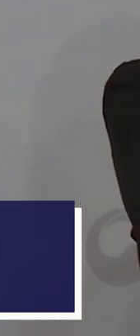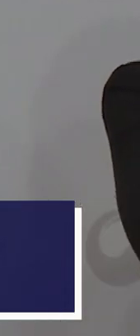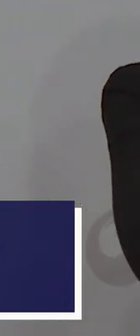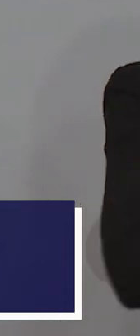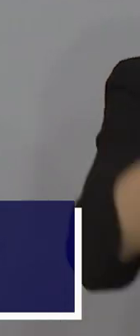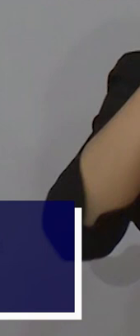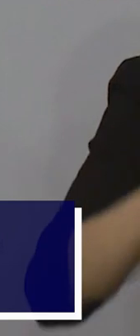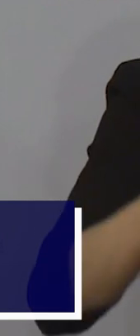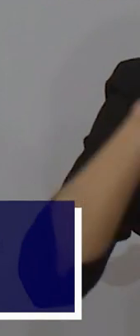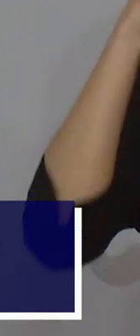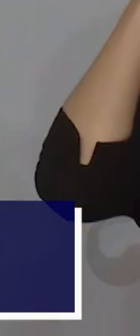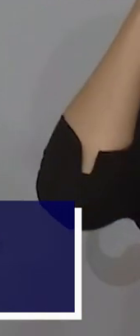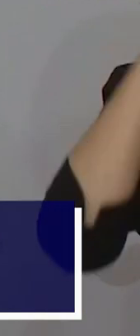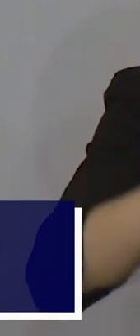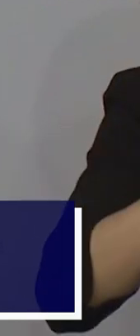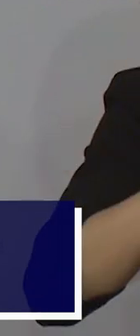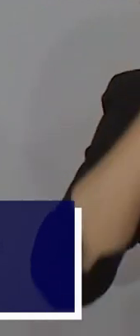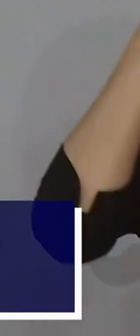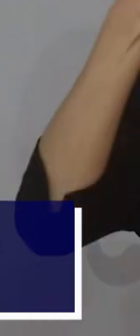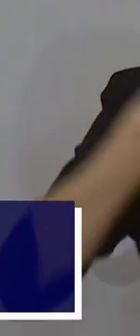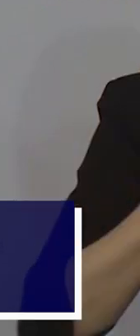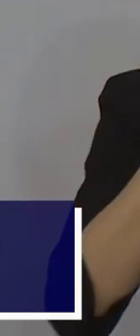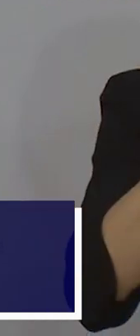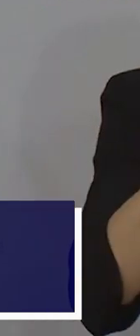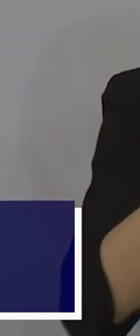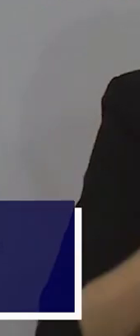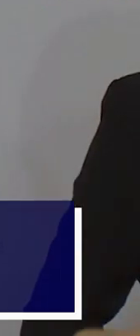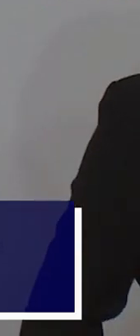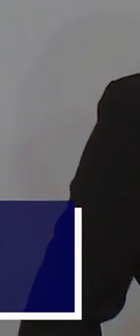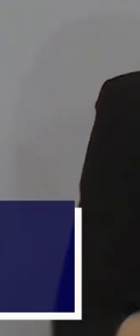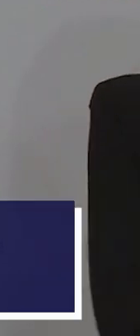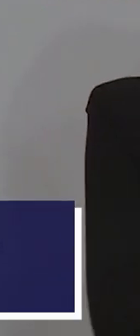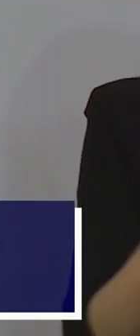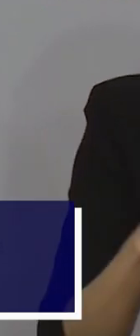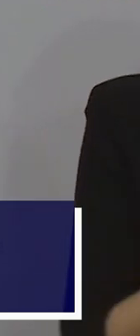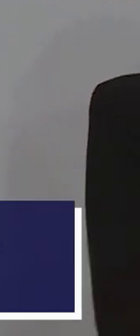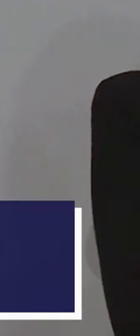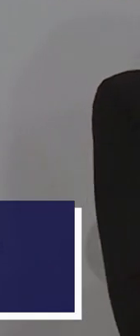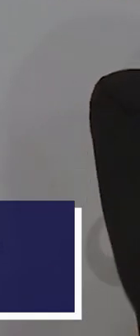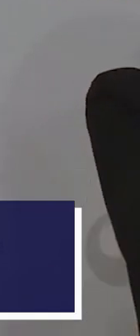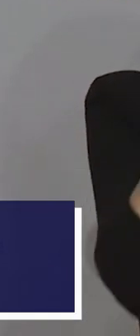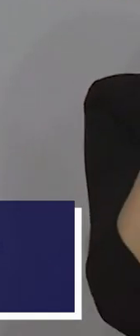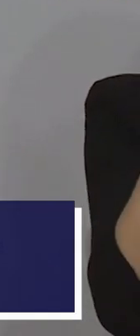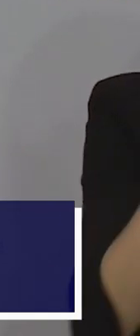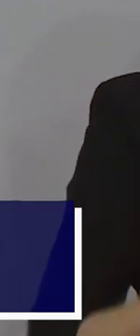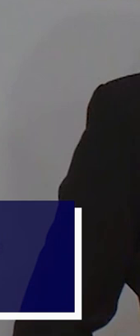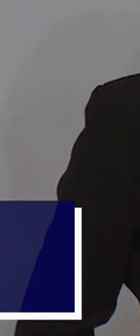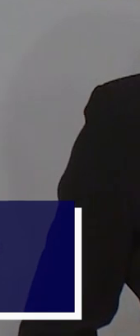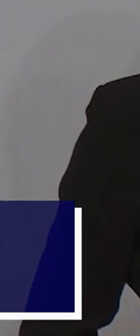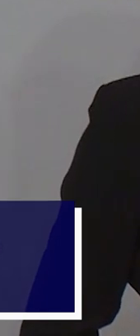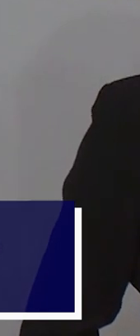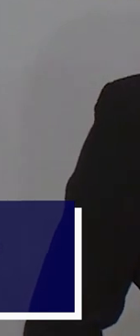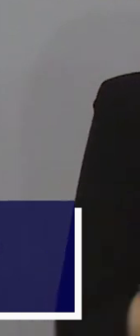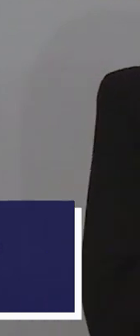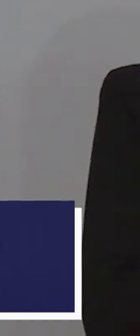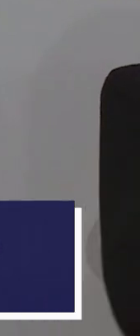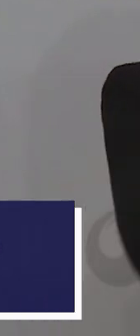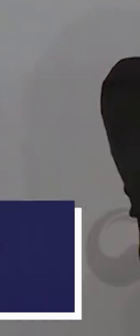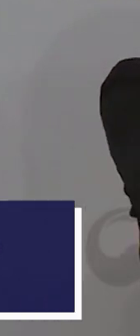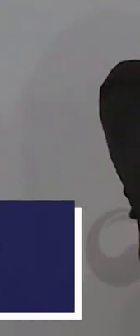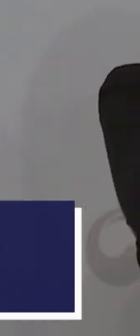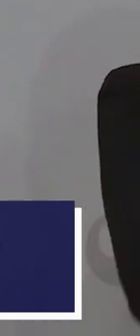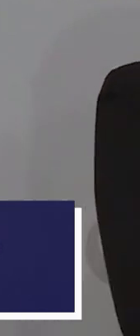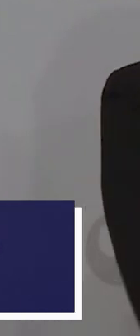신도수의 차이가 나는 부분은 여러 가지 이유가 있을 거라고 생각을 하는데, 우선 그 질병관리본부에서